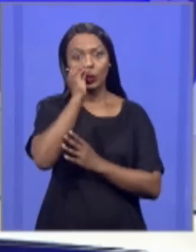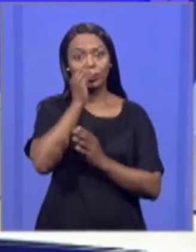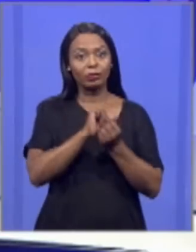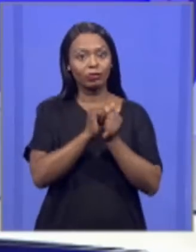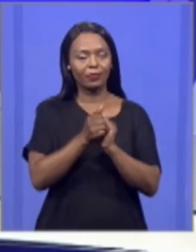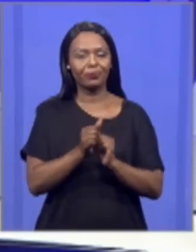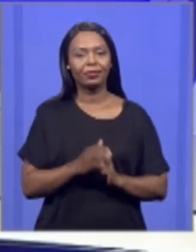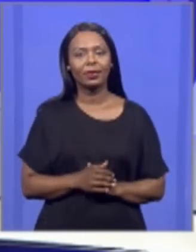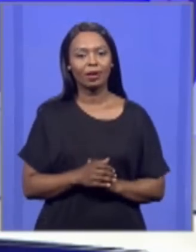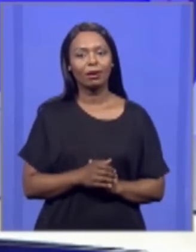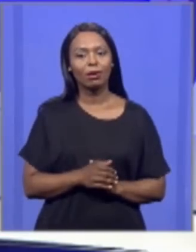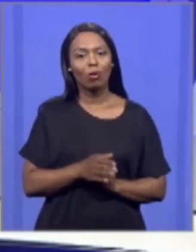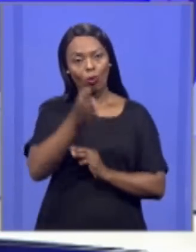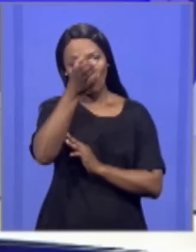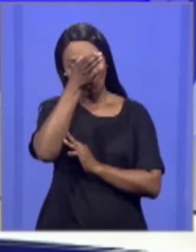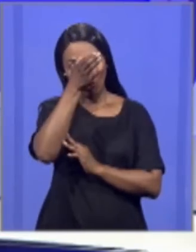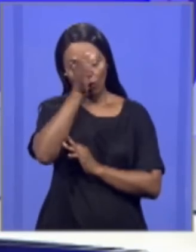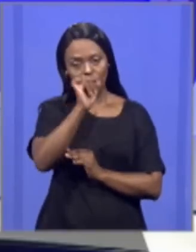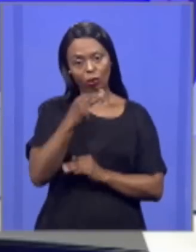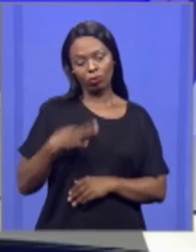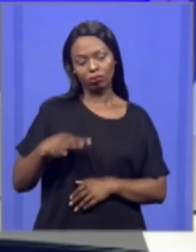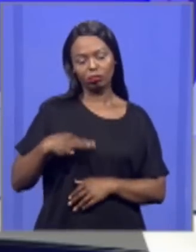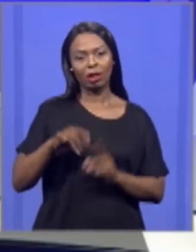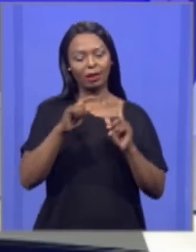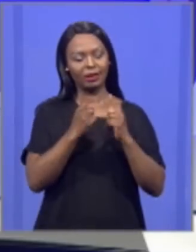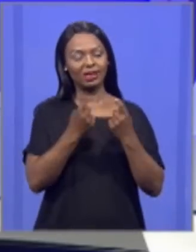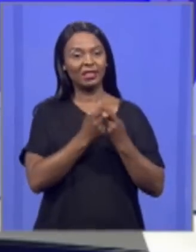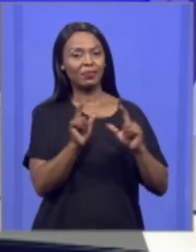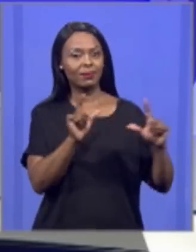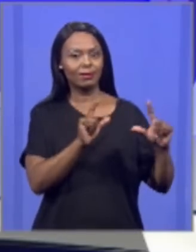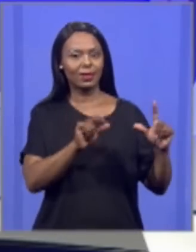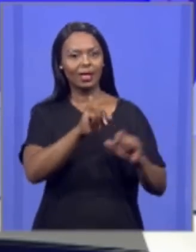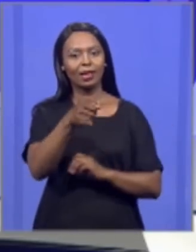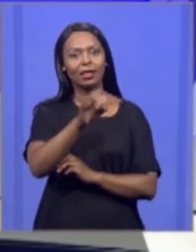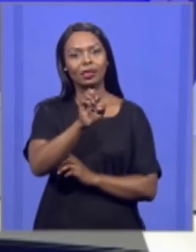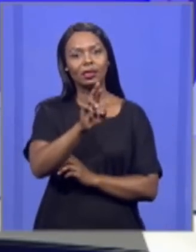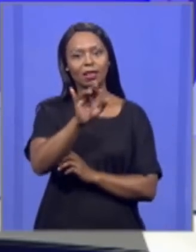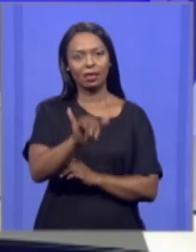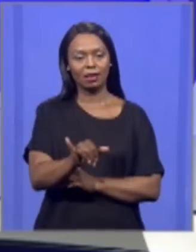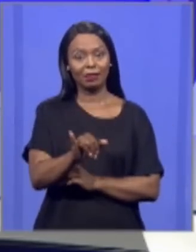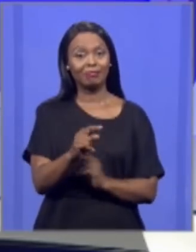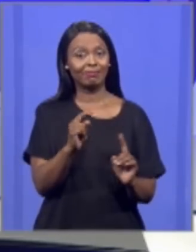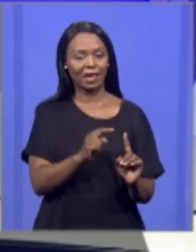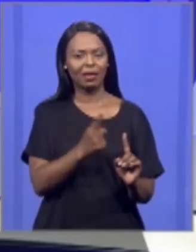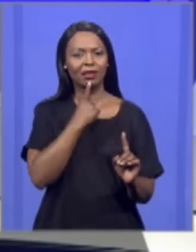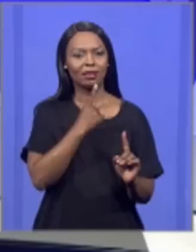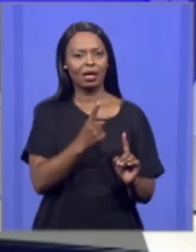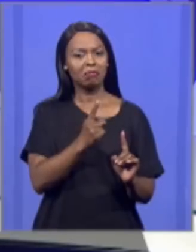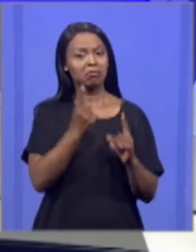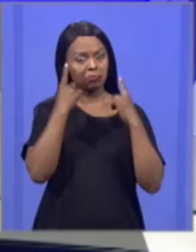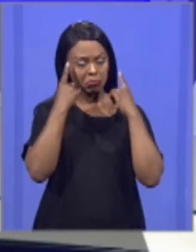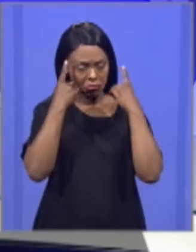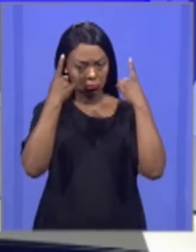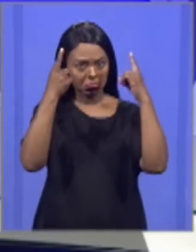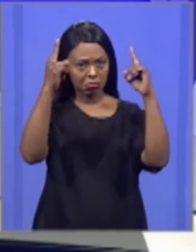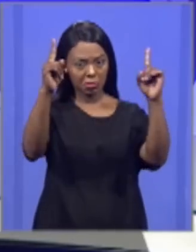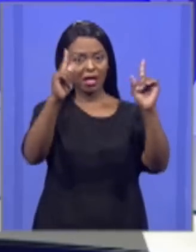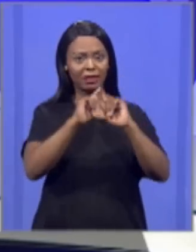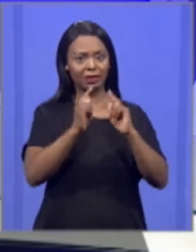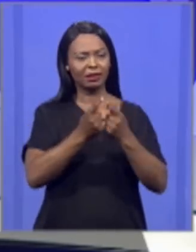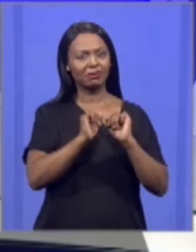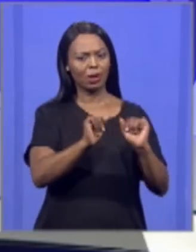Dipapading, mohlahli wa sehlopha sa basadi sa Mamelodi Sundowns Jerry Shabalala o re go atlega ga sehlopha sa gagwe